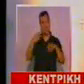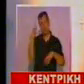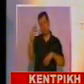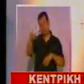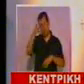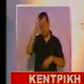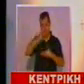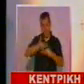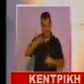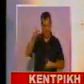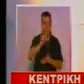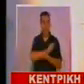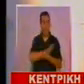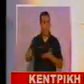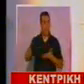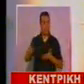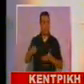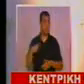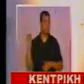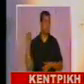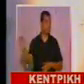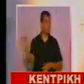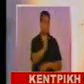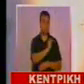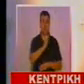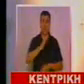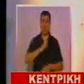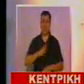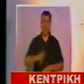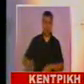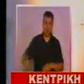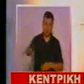που κάλεσε το λαό